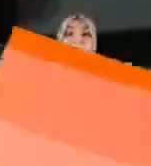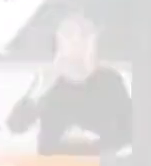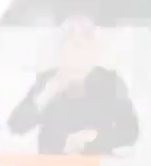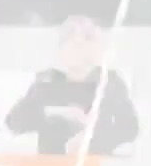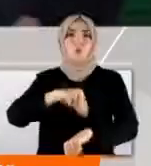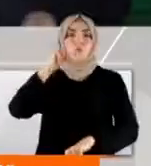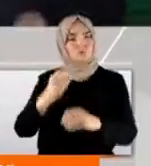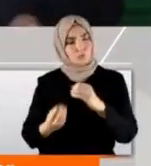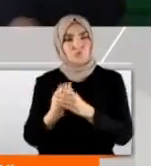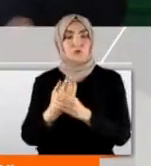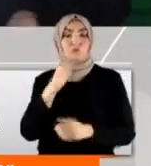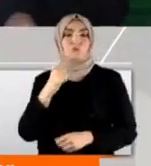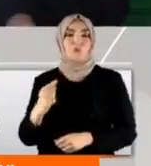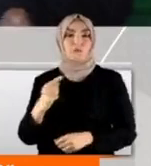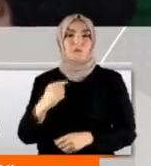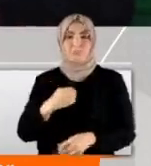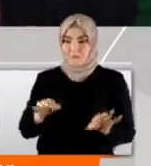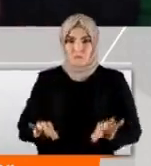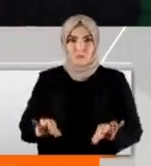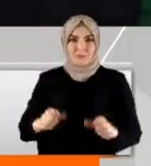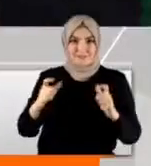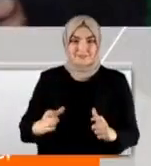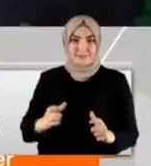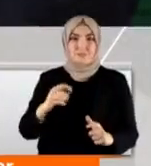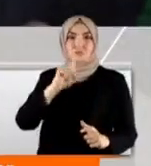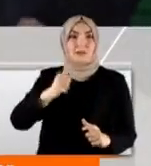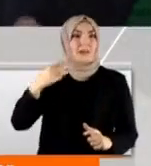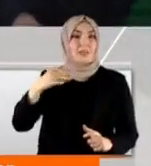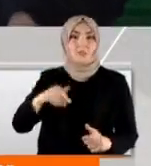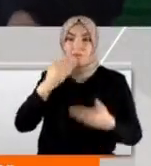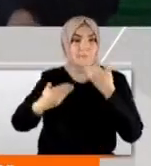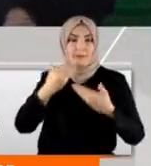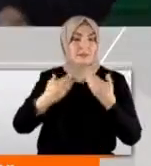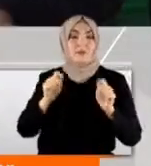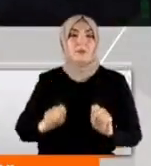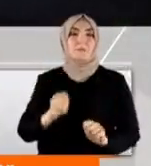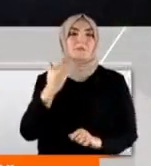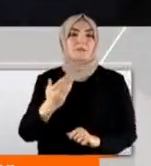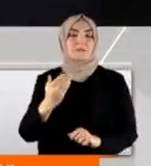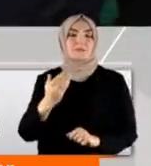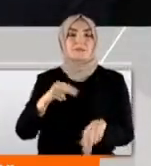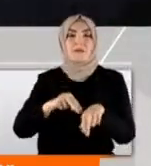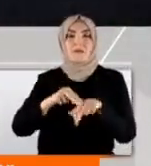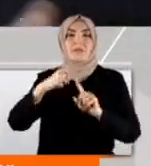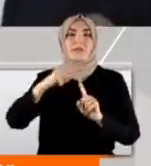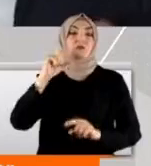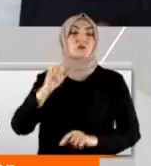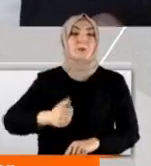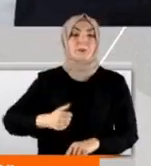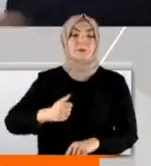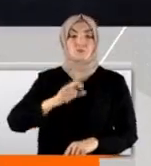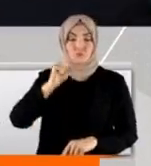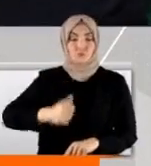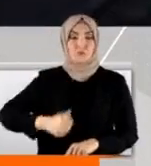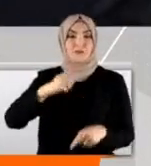bu noktada yaptı açıklamayı. Cumhurbaşkanı Kuzey Kıbrıs Türk Cumhuriyeti Cumhurbaşkanı Ersin Tatar'la birlikte ve MHP lideri